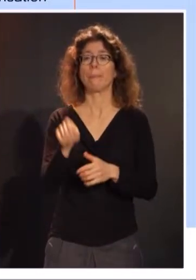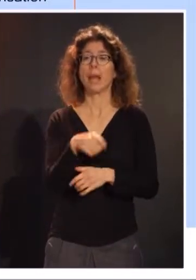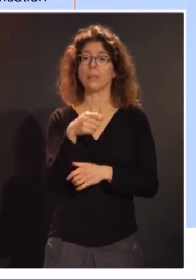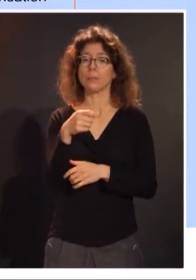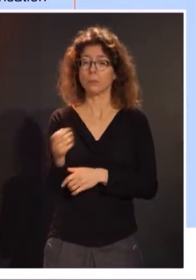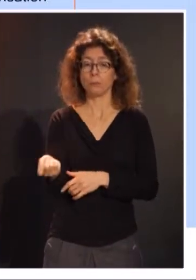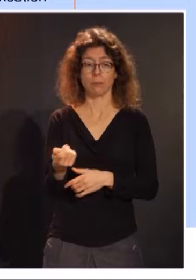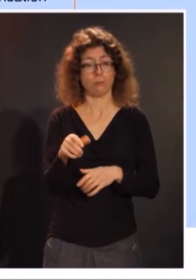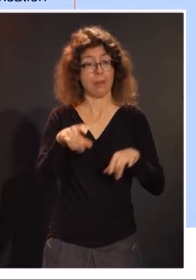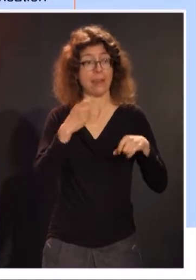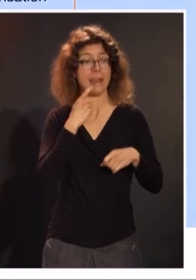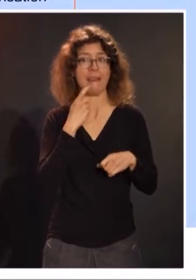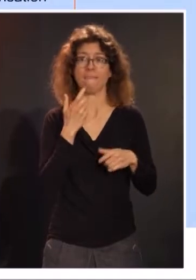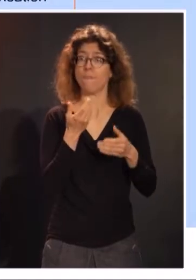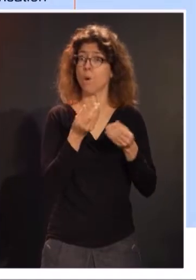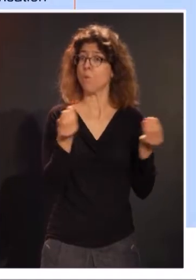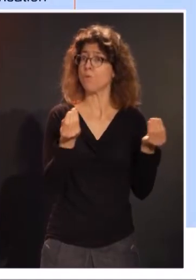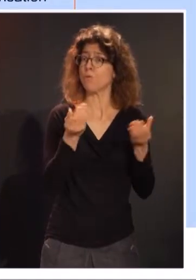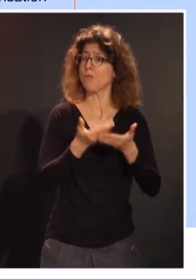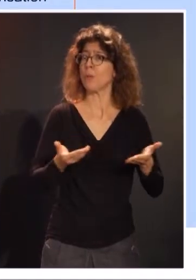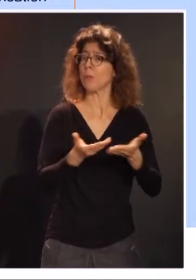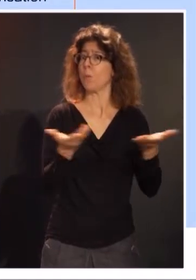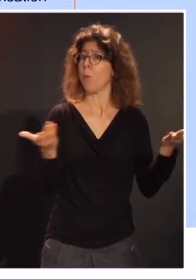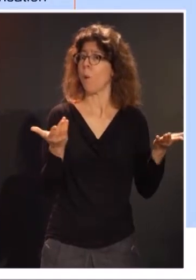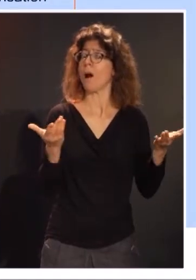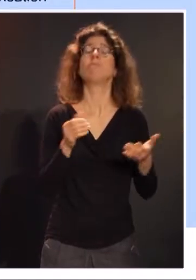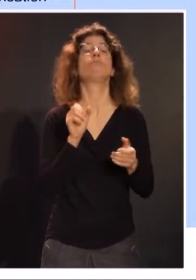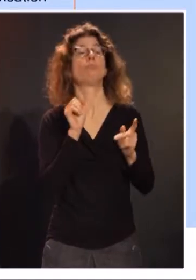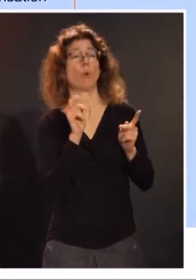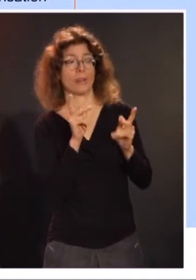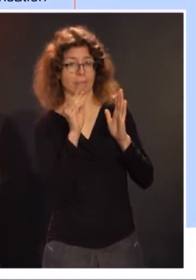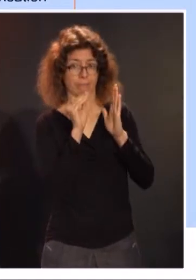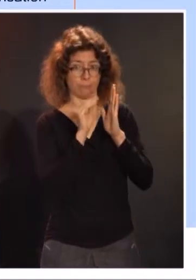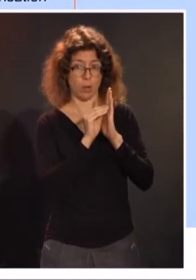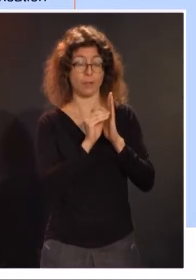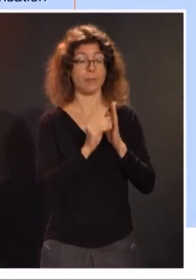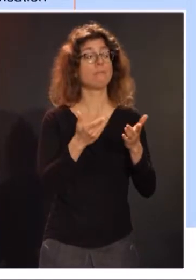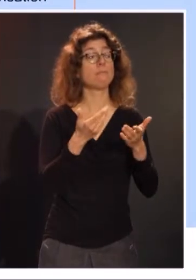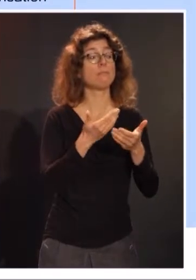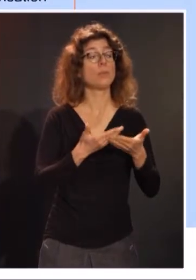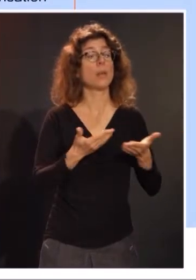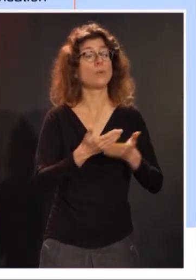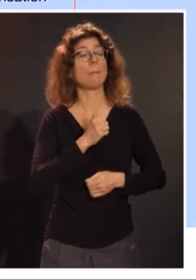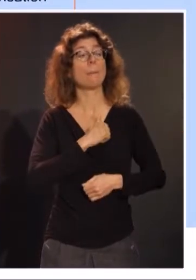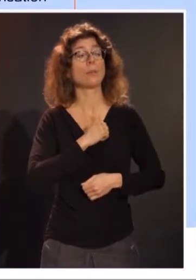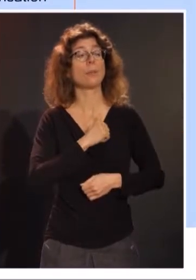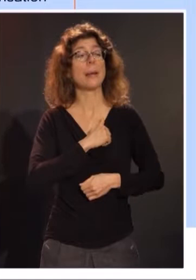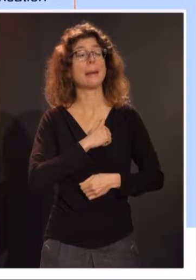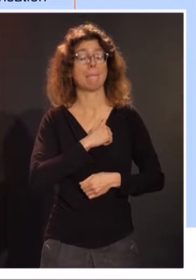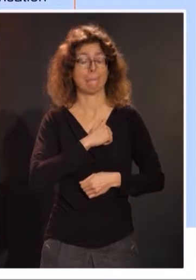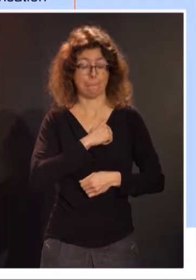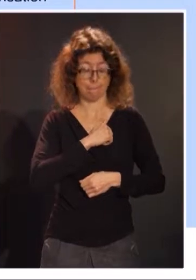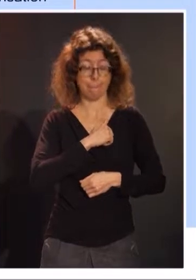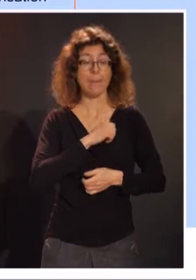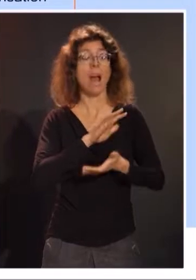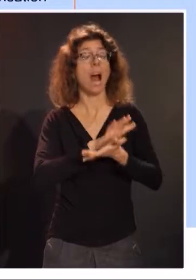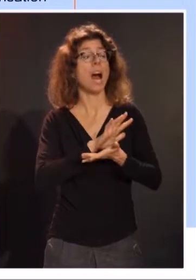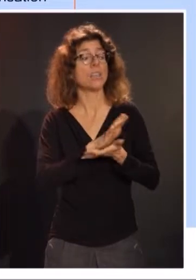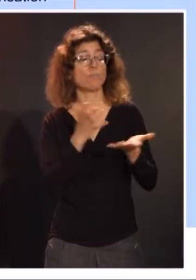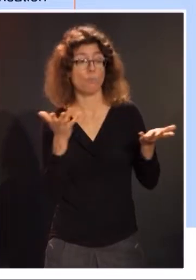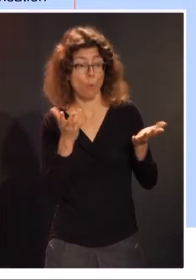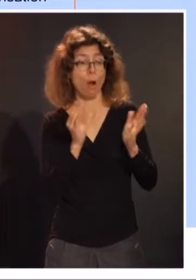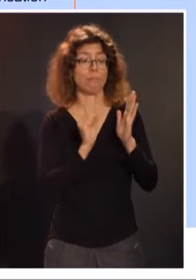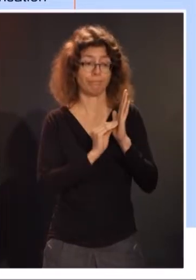évolue l'élève qu'on accompagne. Donc, au niveau de ses facteurs personnels, bien évidemment, on va tenir en compte de son âge